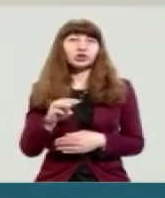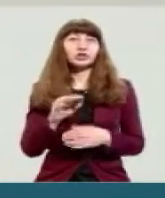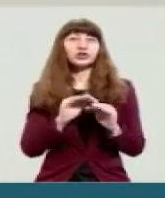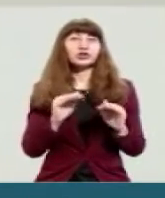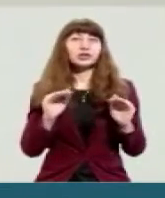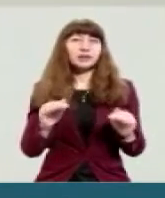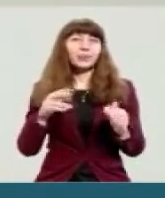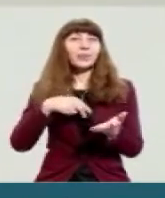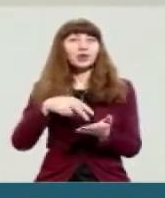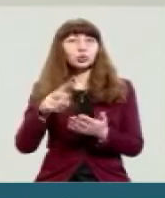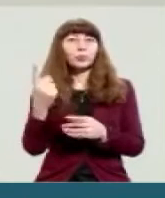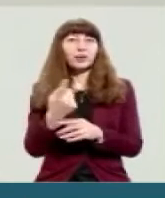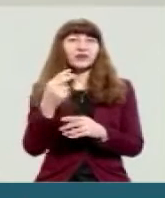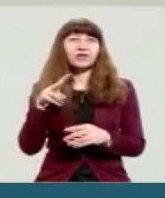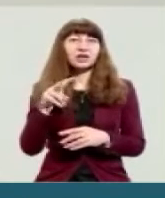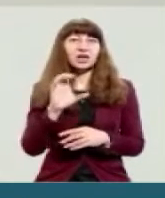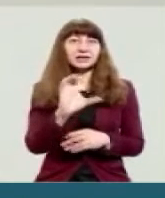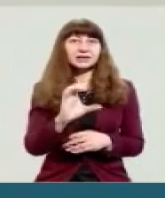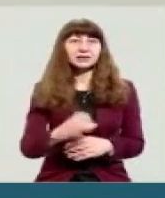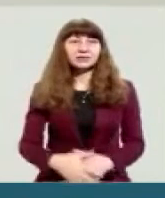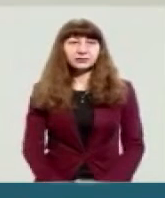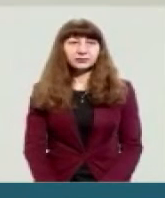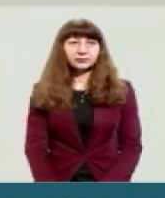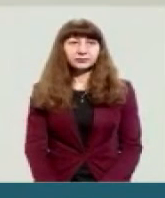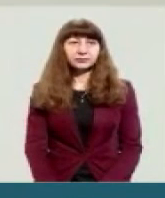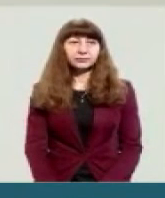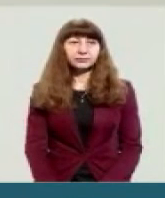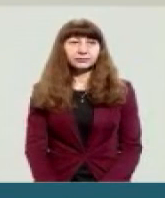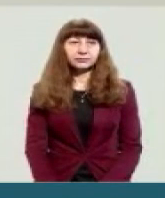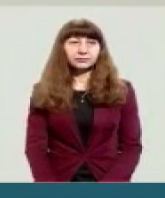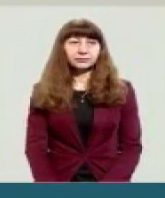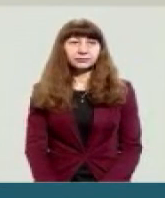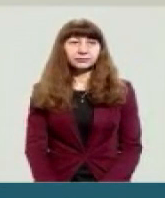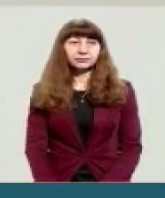хабарламада. Жаңа оқу жылында 400 мыңнан астам қазақстандық бала 1 сыныпқа барады.